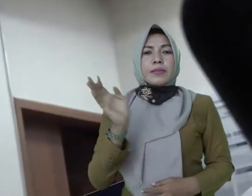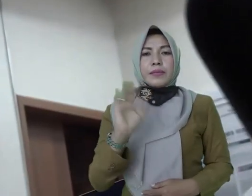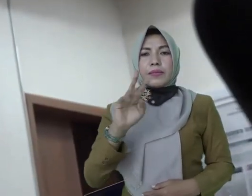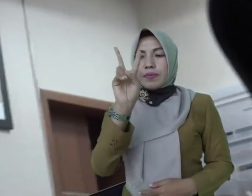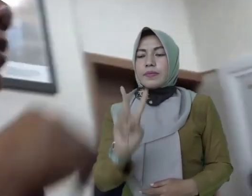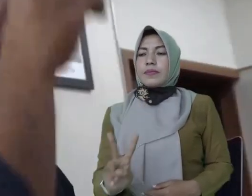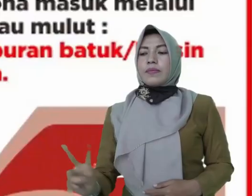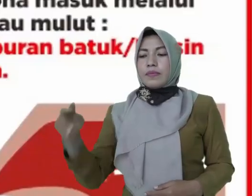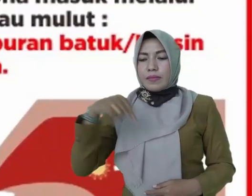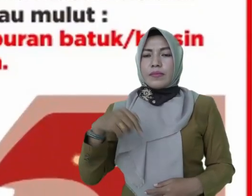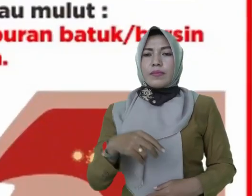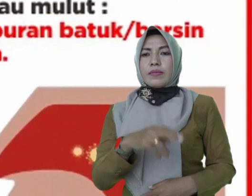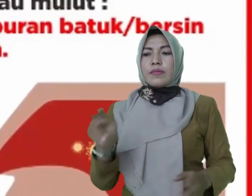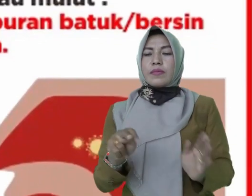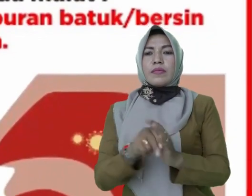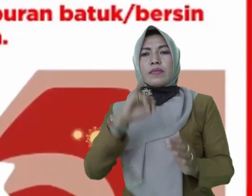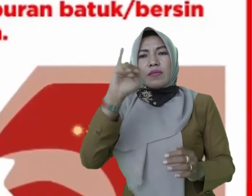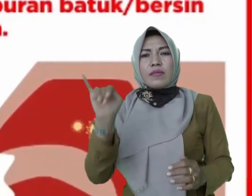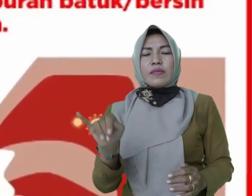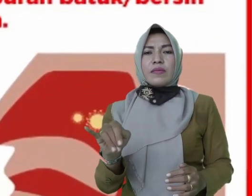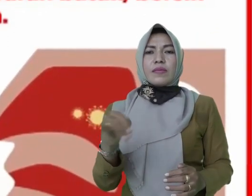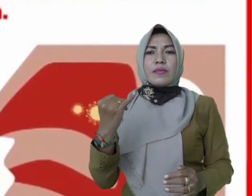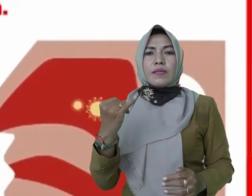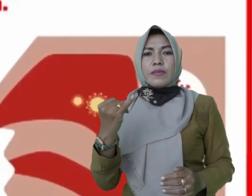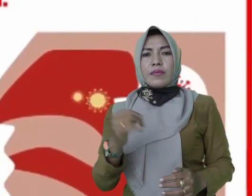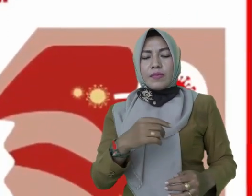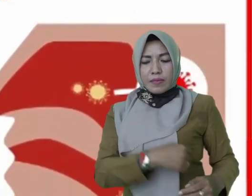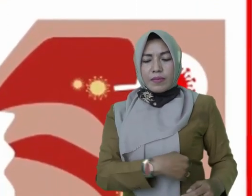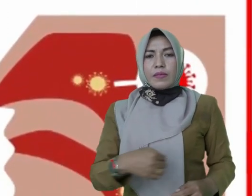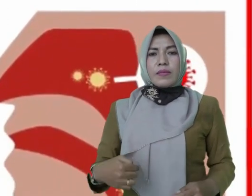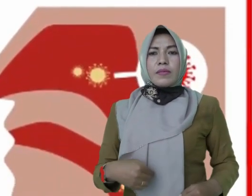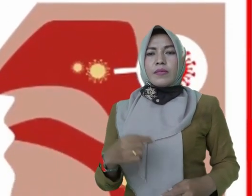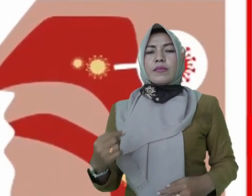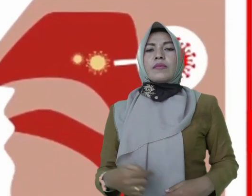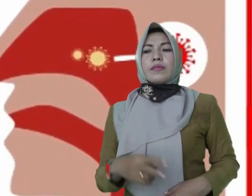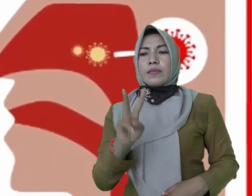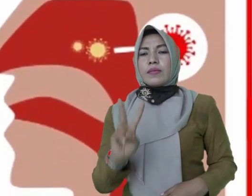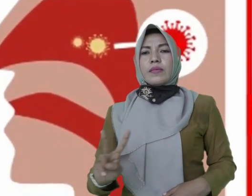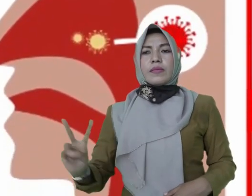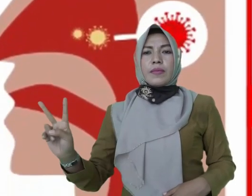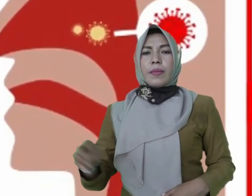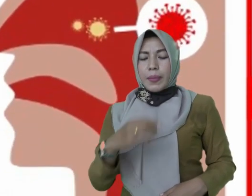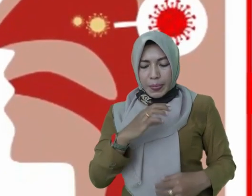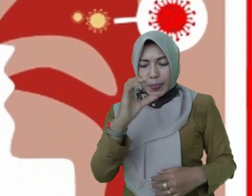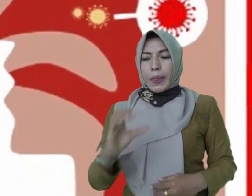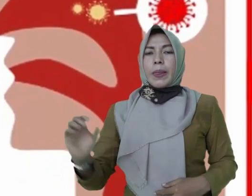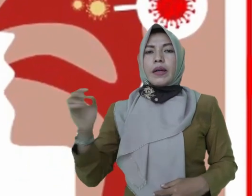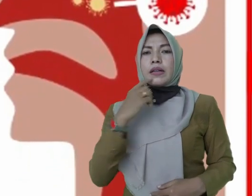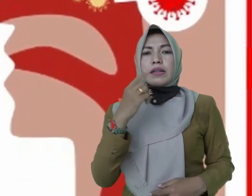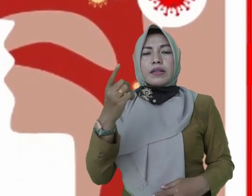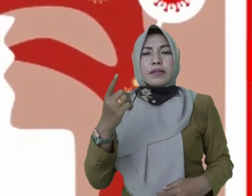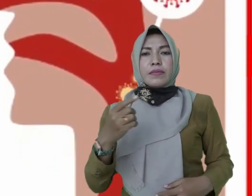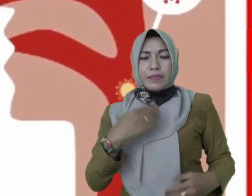nggak bisa bernapas. Jadi virus ini merusak, kan di dalam paru-paru itu kalau kita ada alveolus, ada alveoli, lubang-lubang kecil, penuh